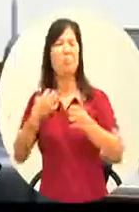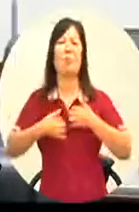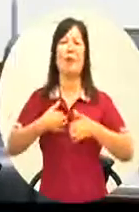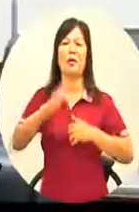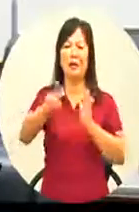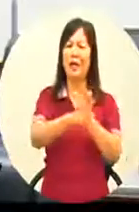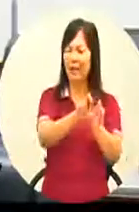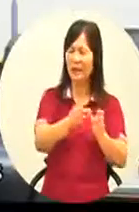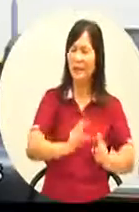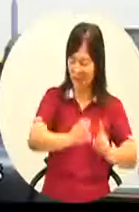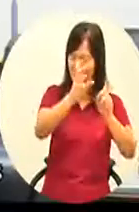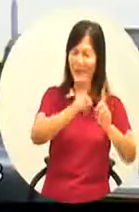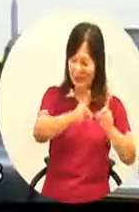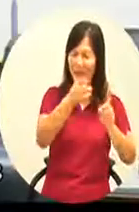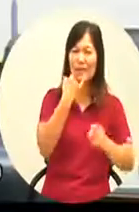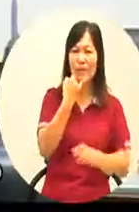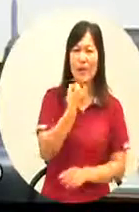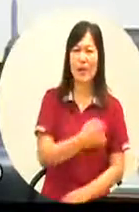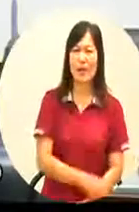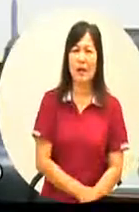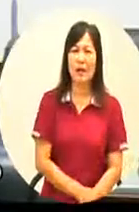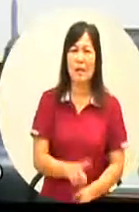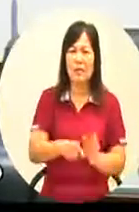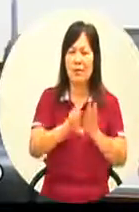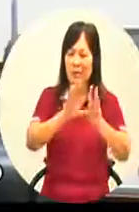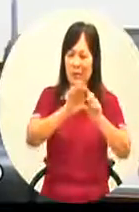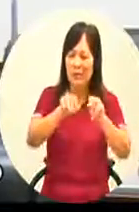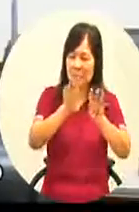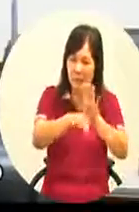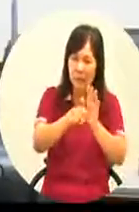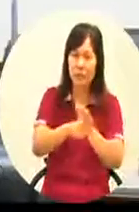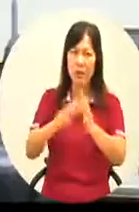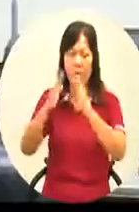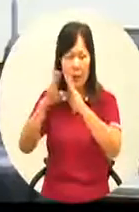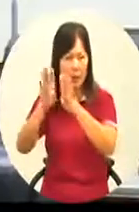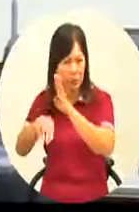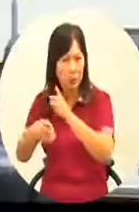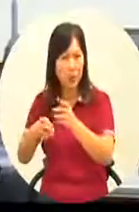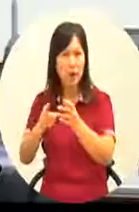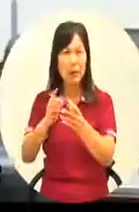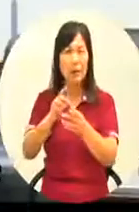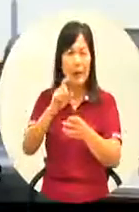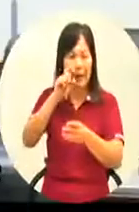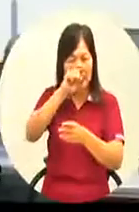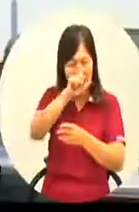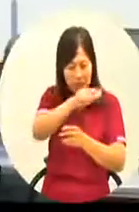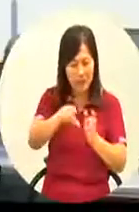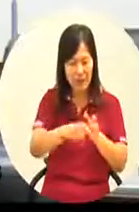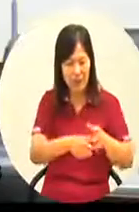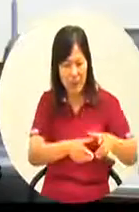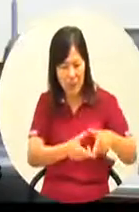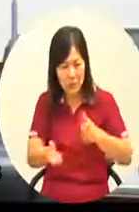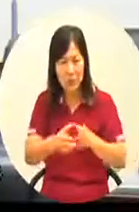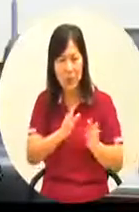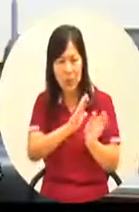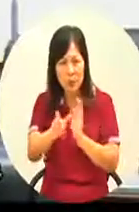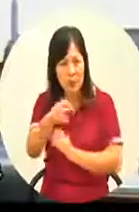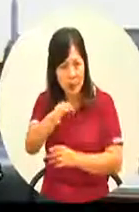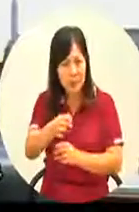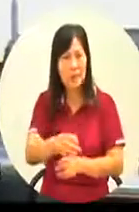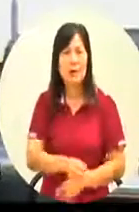吧，唔是干那地价税、房屋税、什么垃圾处理费，还有一